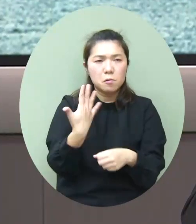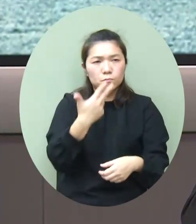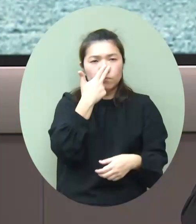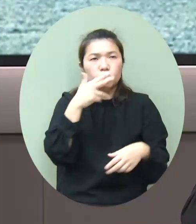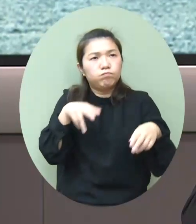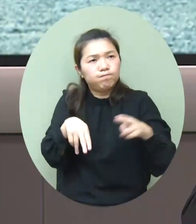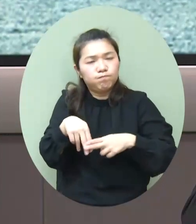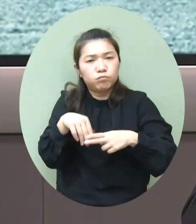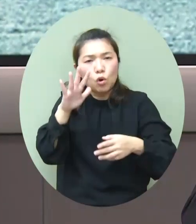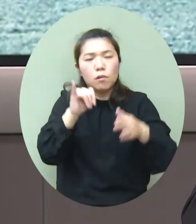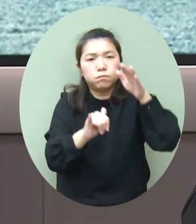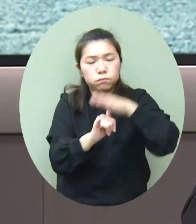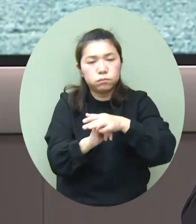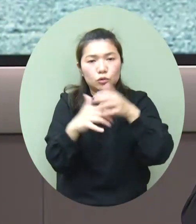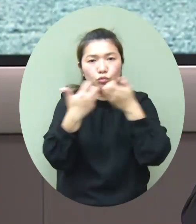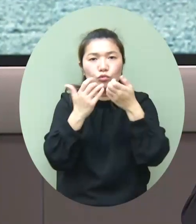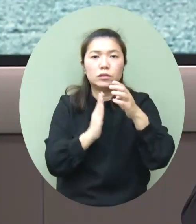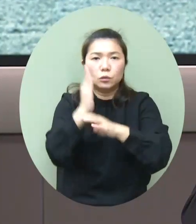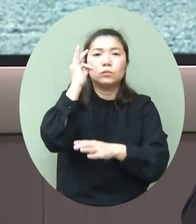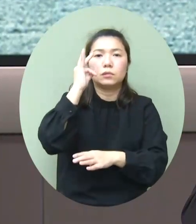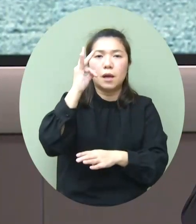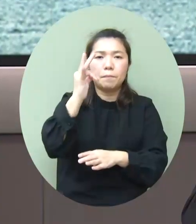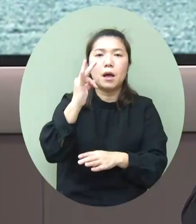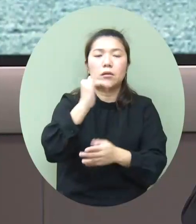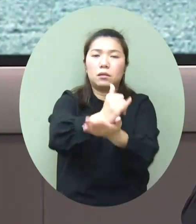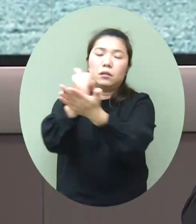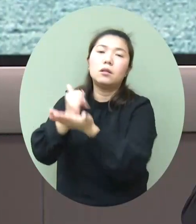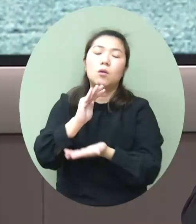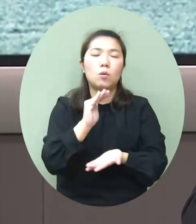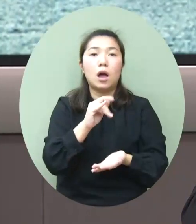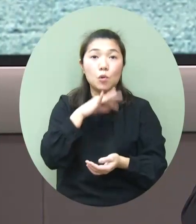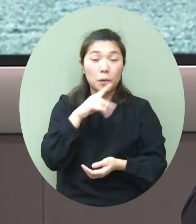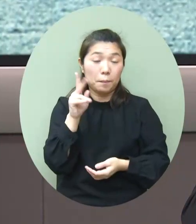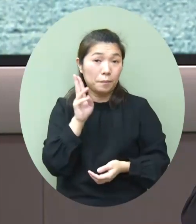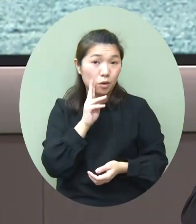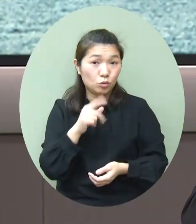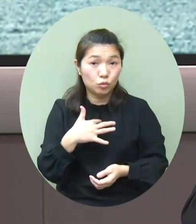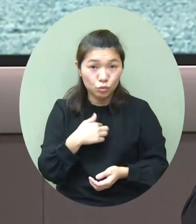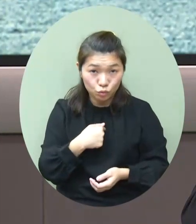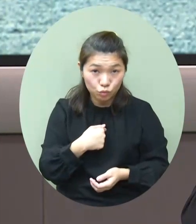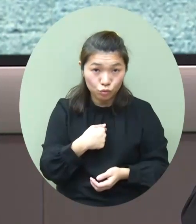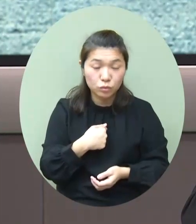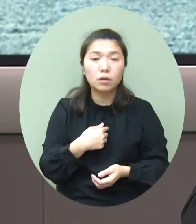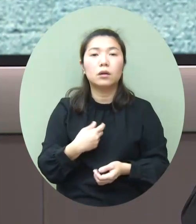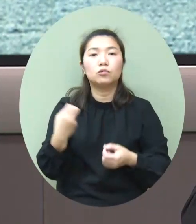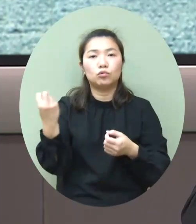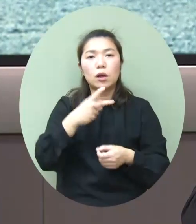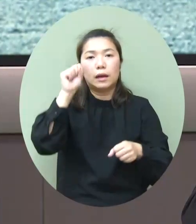以增加至超过300。如果有需要的话，我们也会继续增加